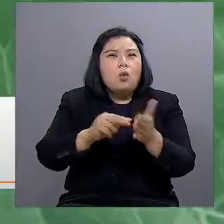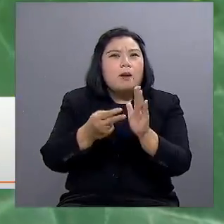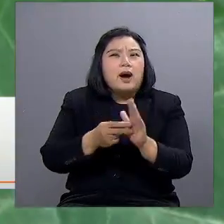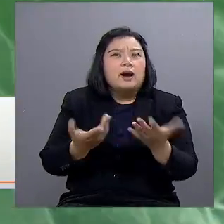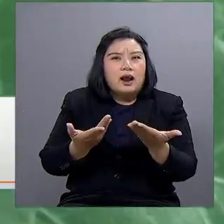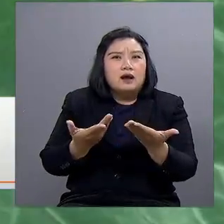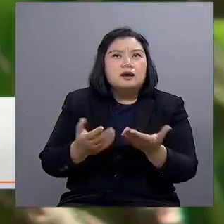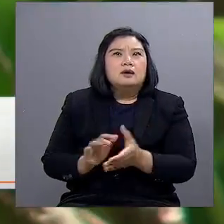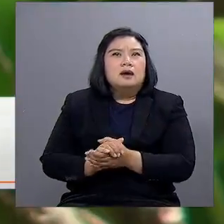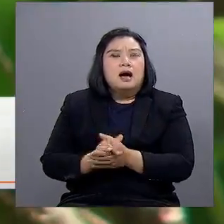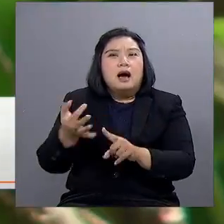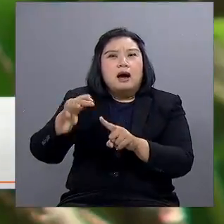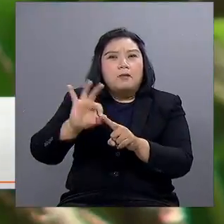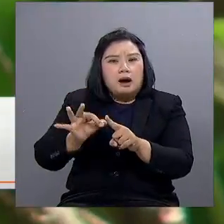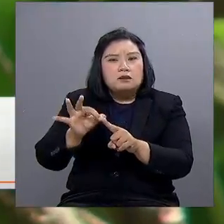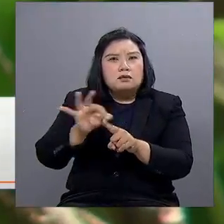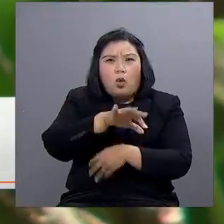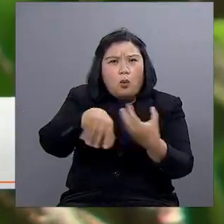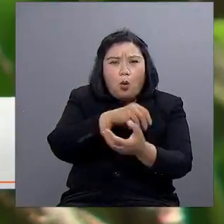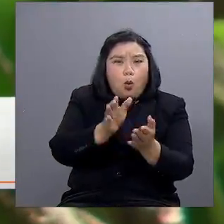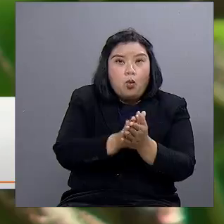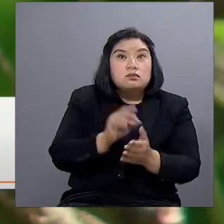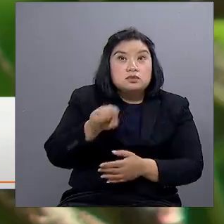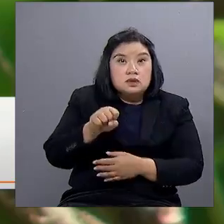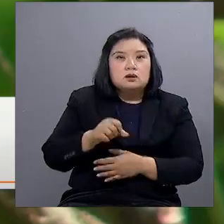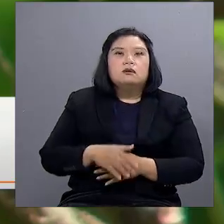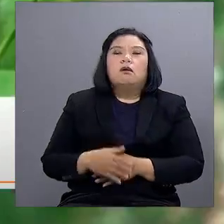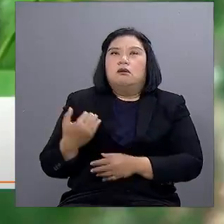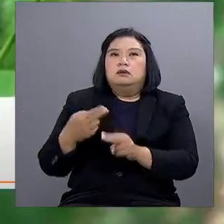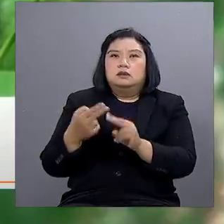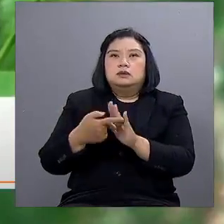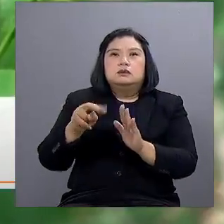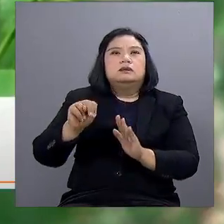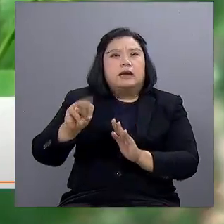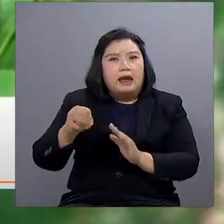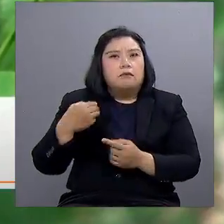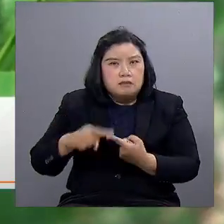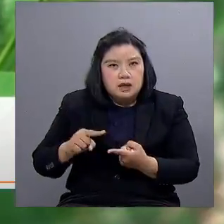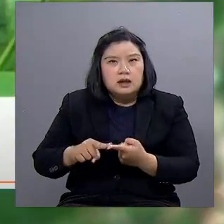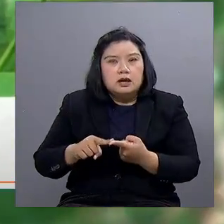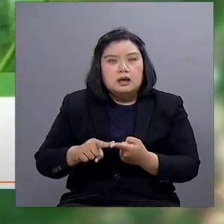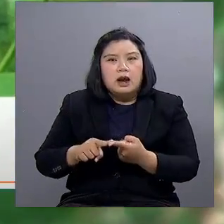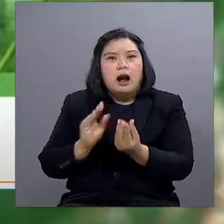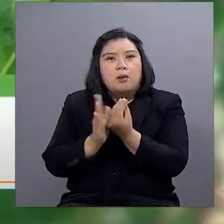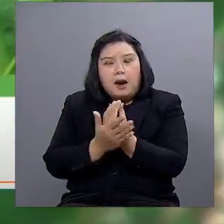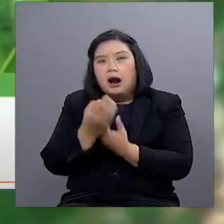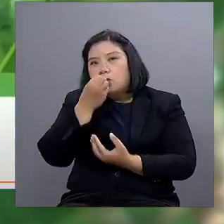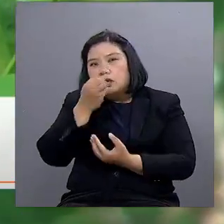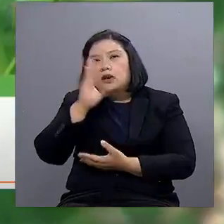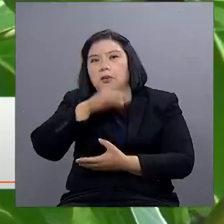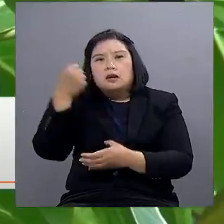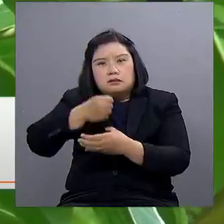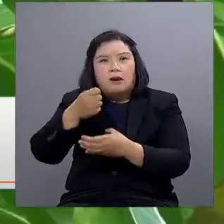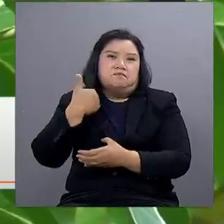ถ้าเกิดว่าอยู่ภาคอื่นบางภาคอาจจะเรียกว่าผักแหนมบางภาคเรียกว่าผักเคียงกินคู่กับอาหารแต่ถ้าเกิดว่าภาคใต้ถ้าคุณผู้ชม